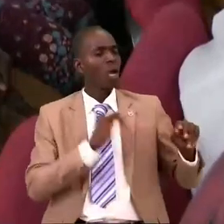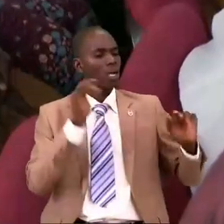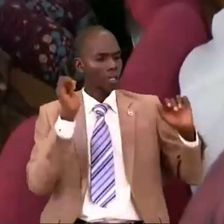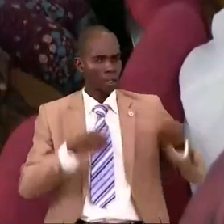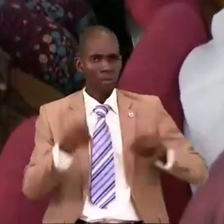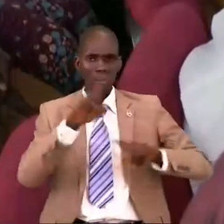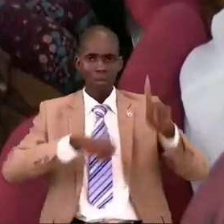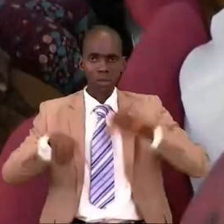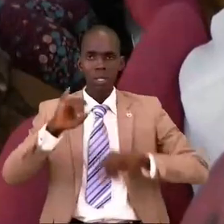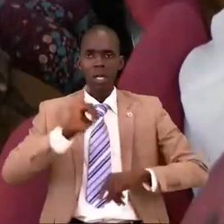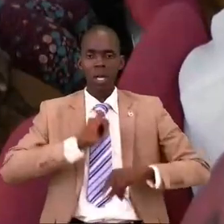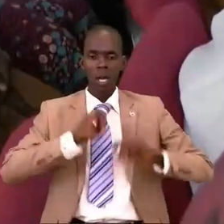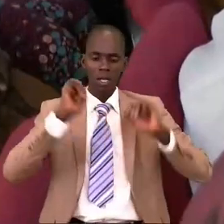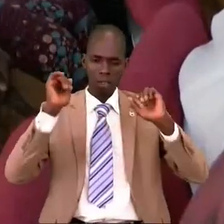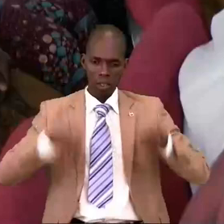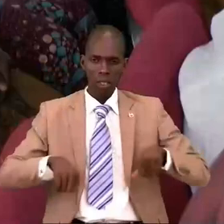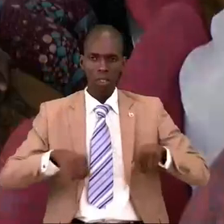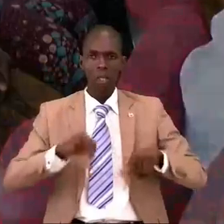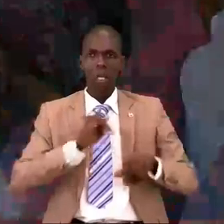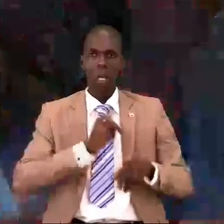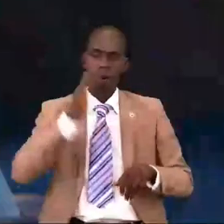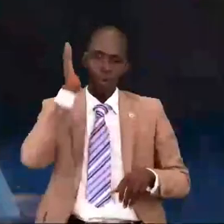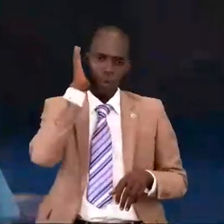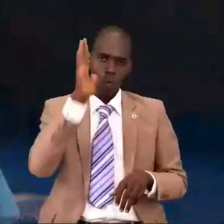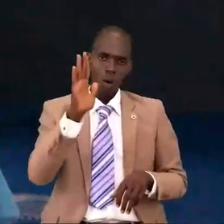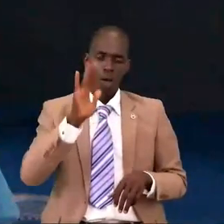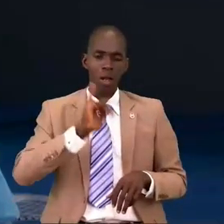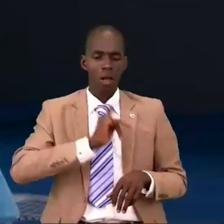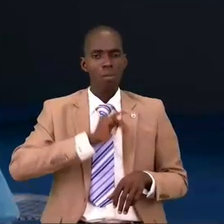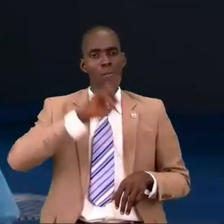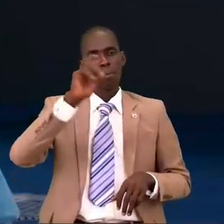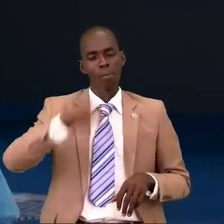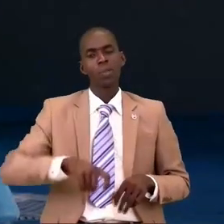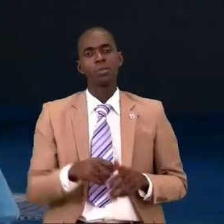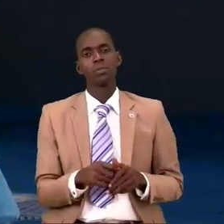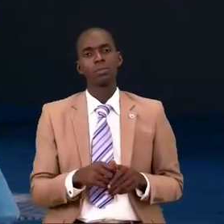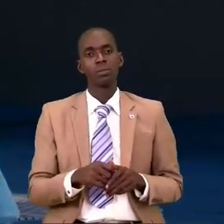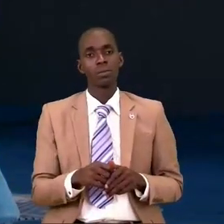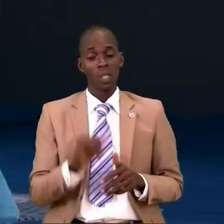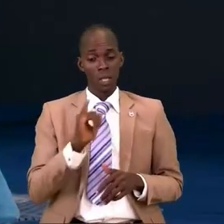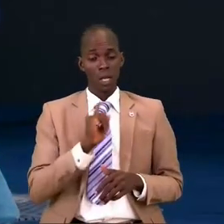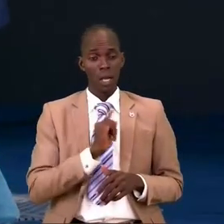Je peux. Si je peux, alors je le ferai.